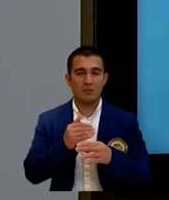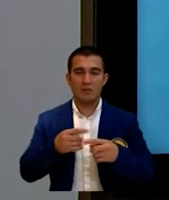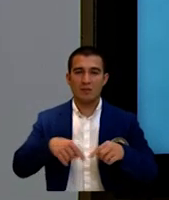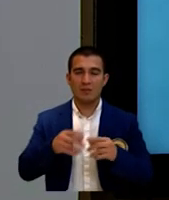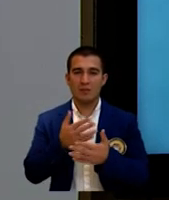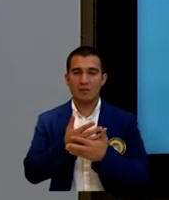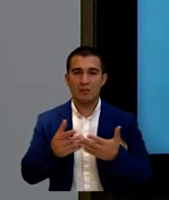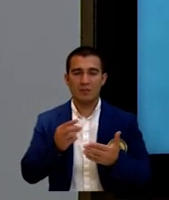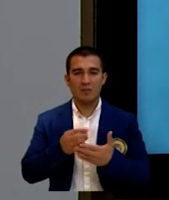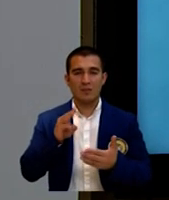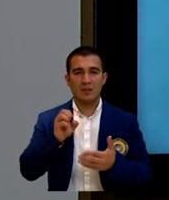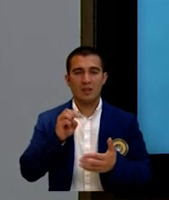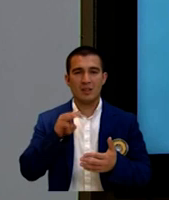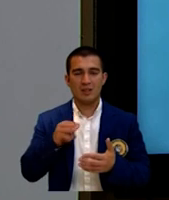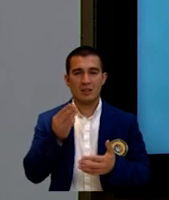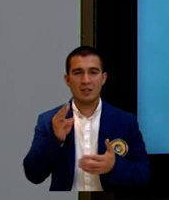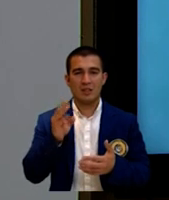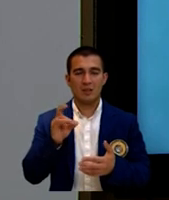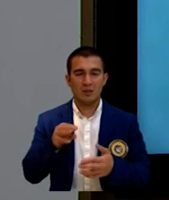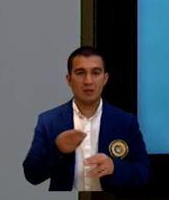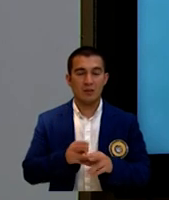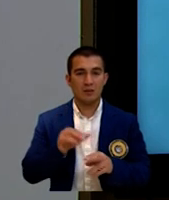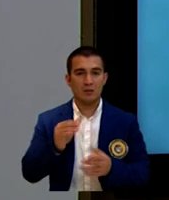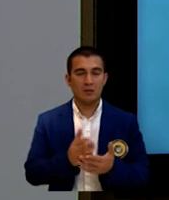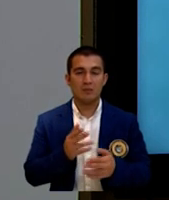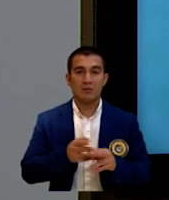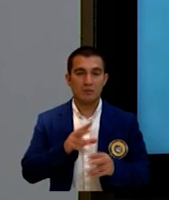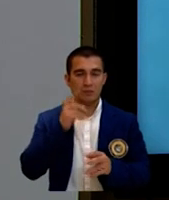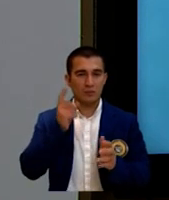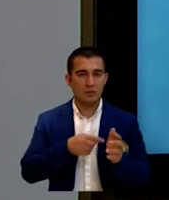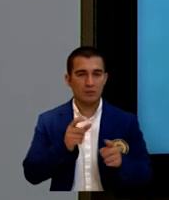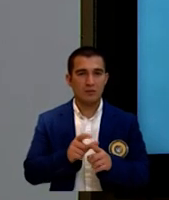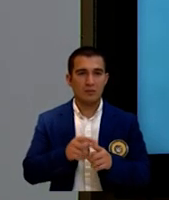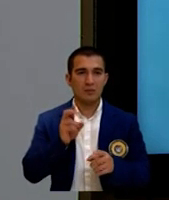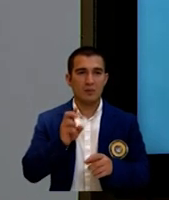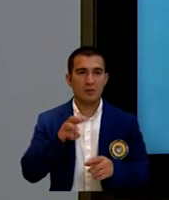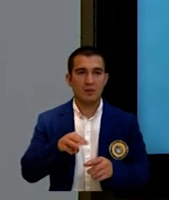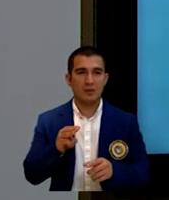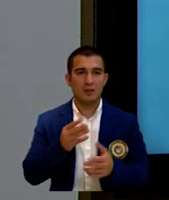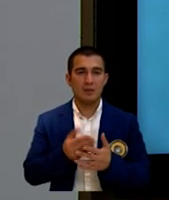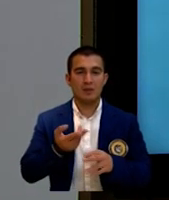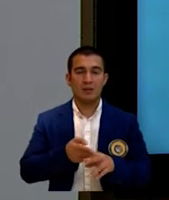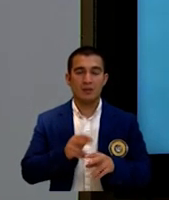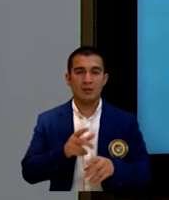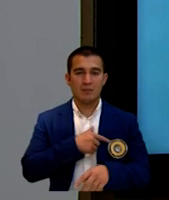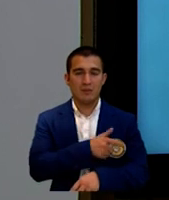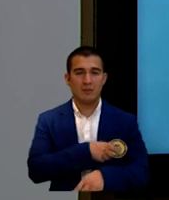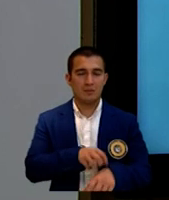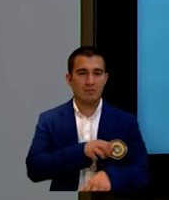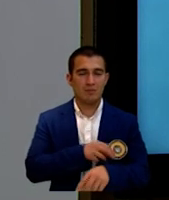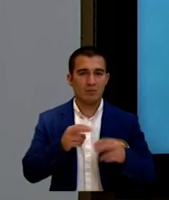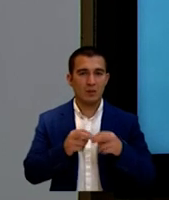Jamiyat Xalqaro temir yo'llar ittifoqi va Osiyo Tinch okeani hududidagi BMTning iqtisodiy komissiyasi bilan